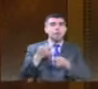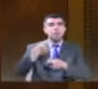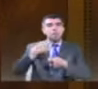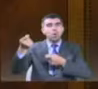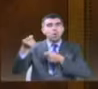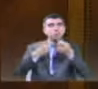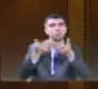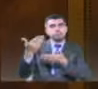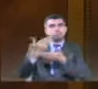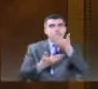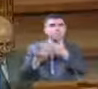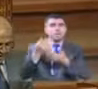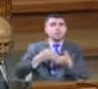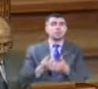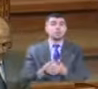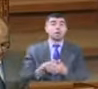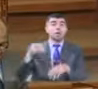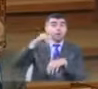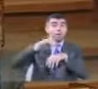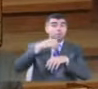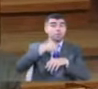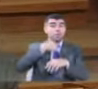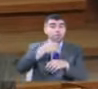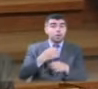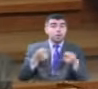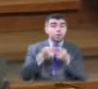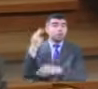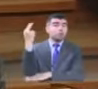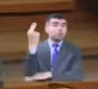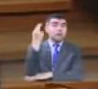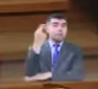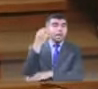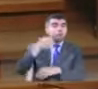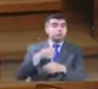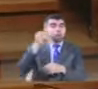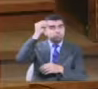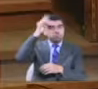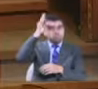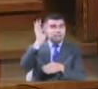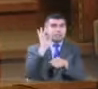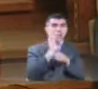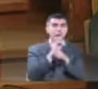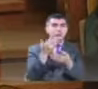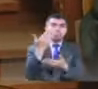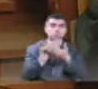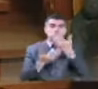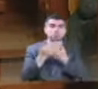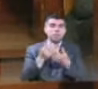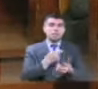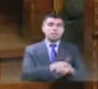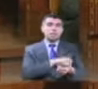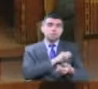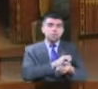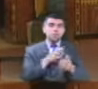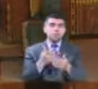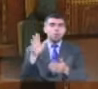عند الحاجة. وفي المجال الجامعي، وقع المغرب عدد من الاتفاقيات تهم البحث العلمي والأكاديمي والتعاون بين الجامعات والمؤسسات